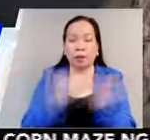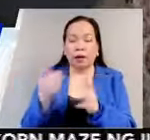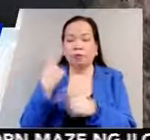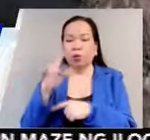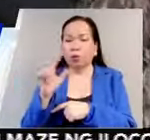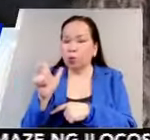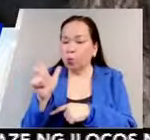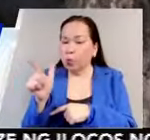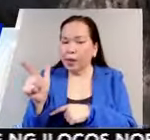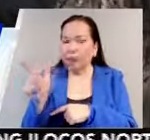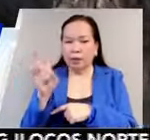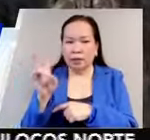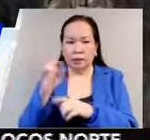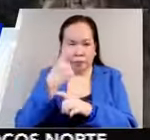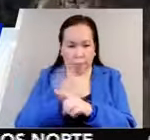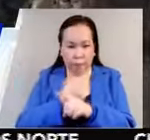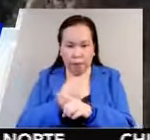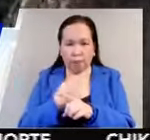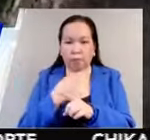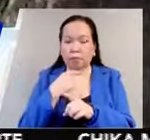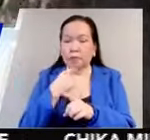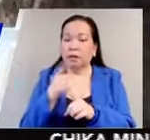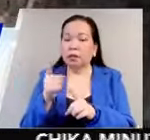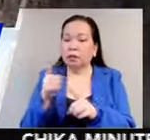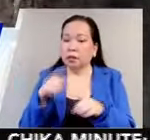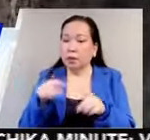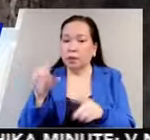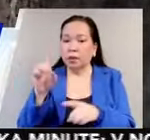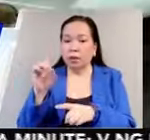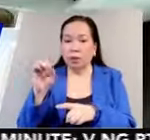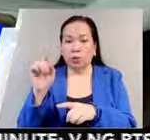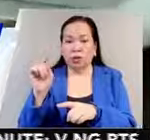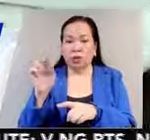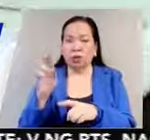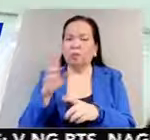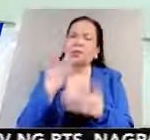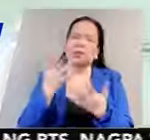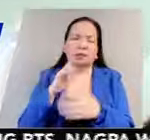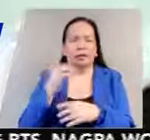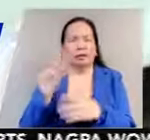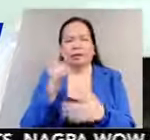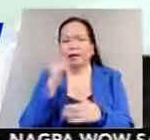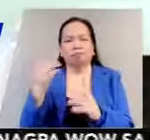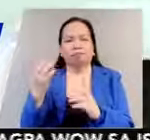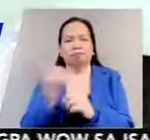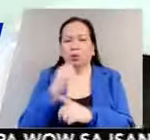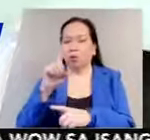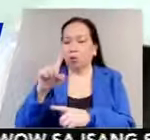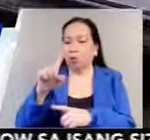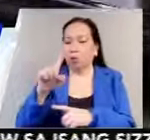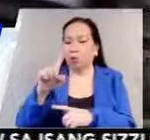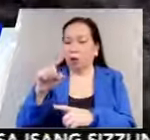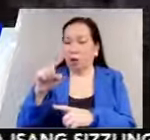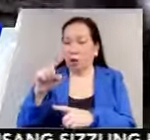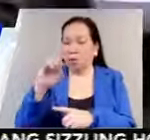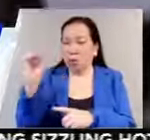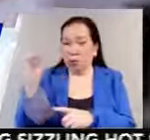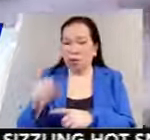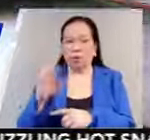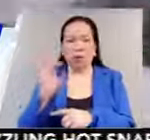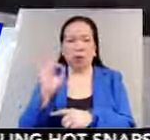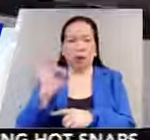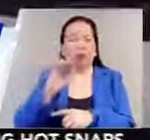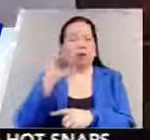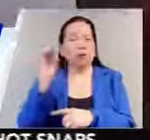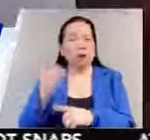ng DOTR, maaaring hindi makamit ang 100% o kahit 90% na consolidation dahil sa iba't